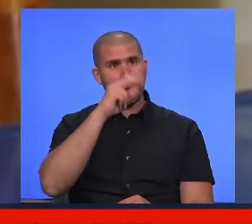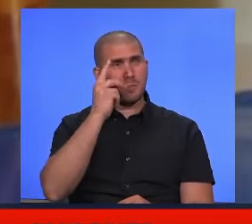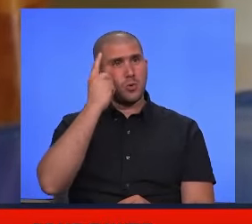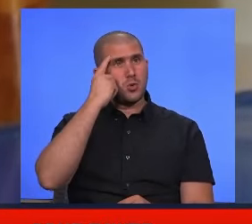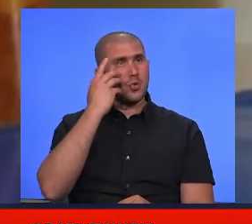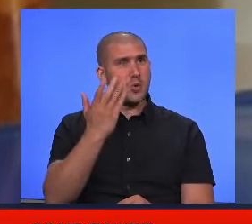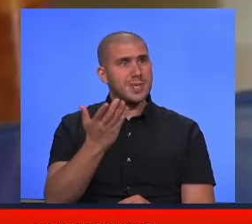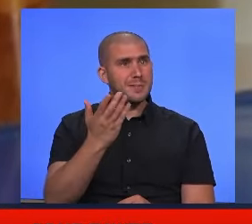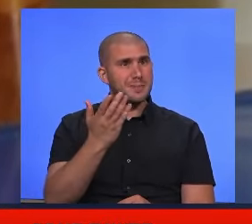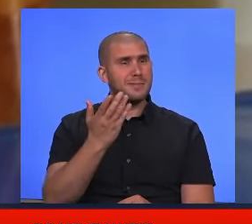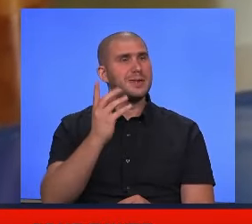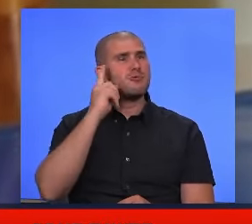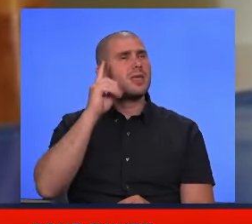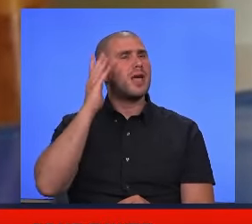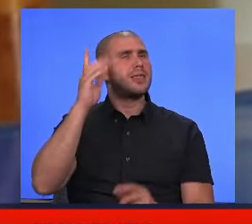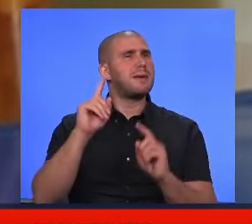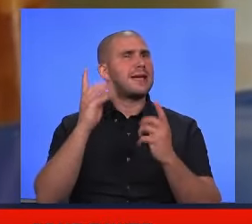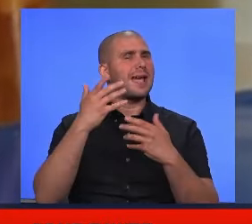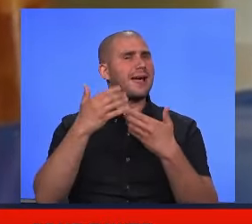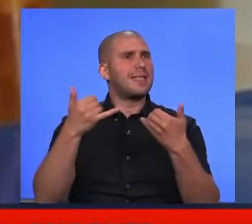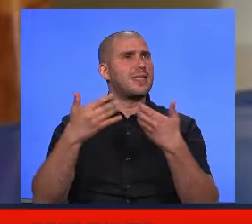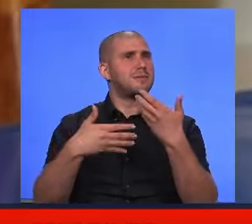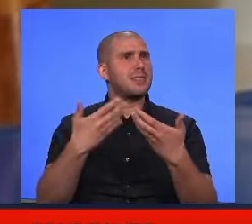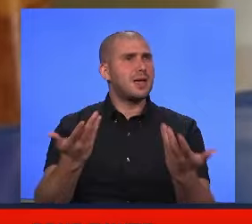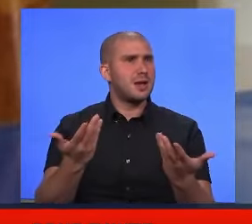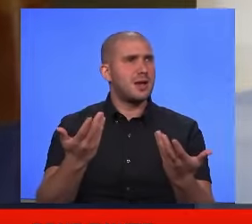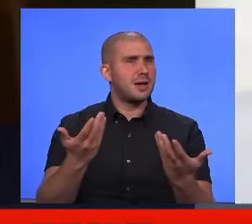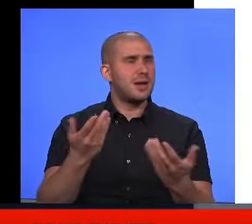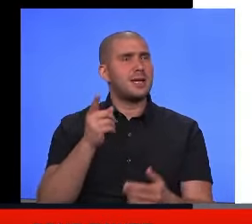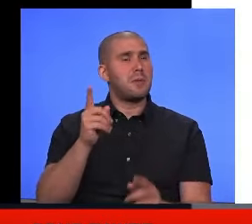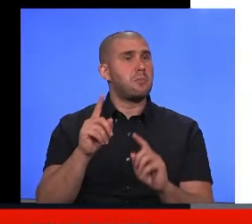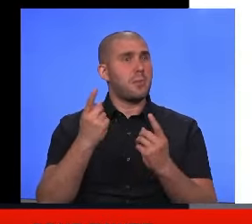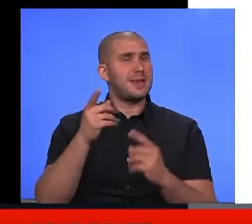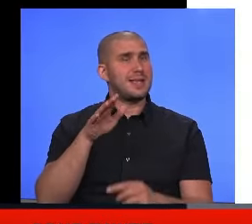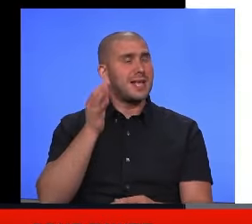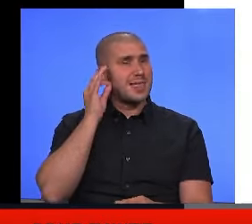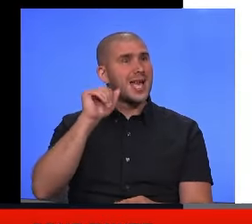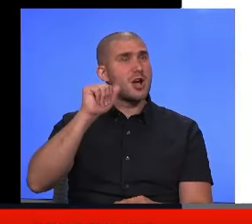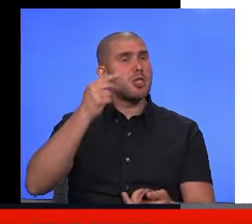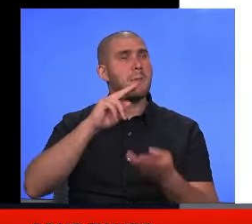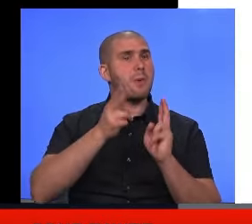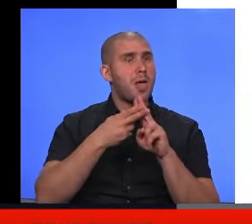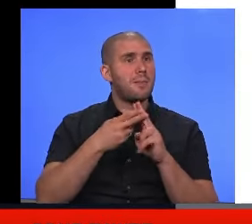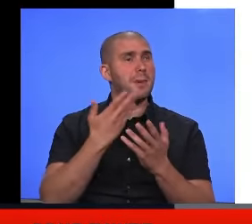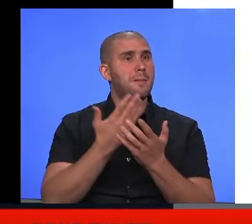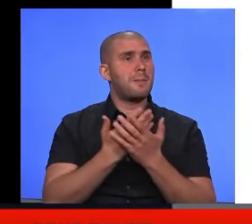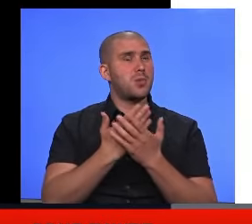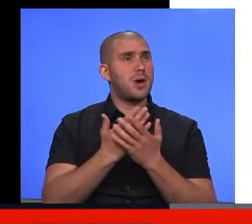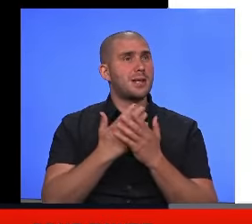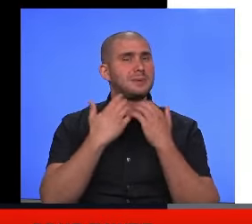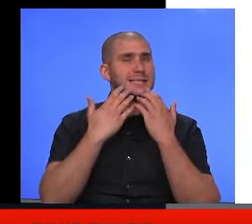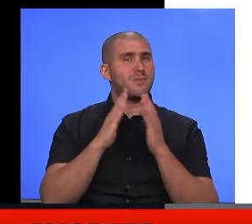יודעים. אין לדעת מה יהיה וכיצד היא תתפתח. היא בכל זאת הילדה הראשונה בעולם שמתועדת